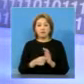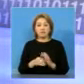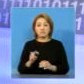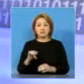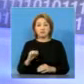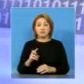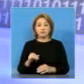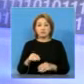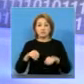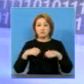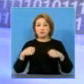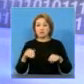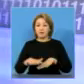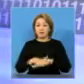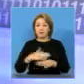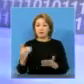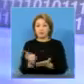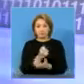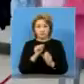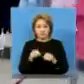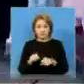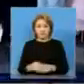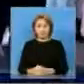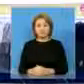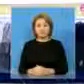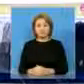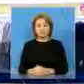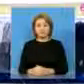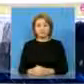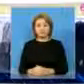Союз Меха жәрменкесінен таба аласыз.